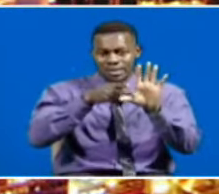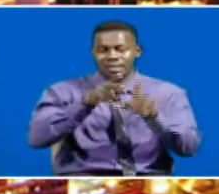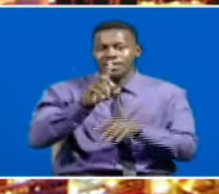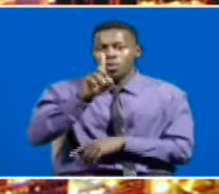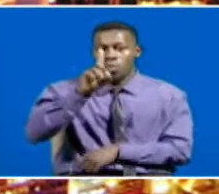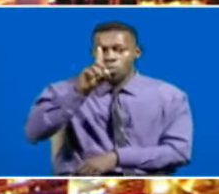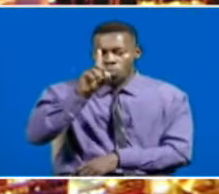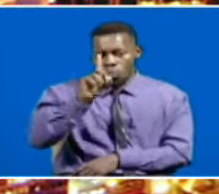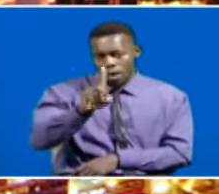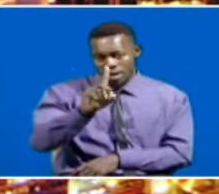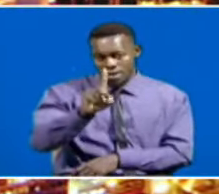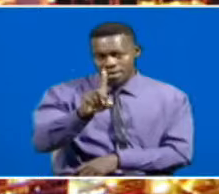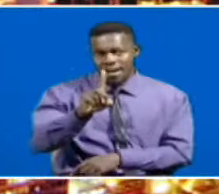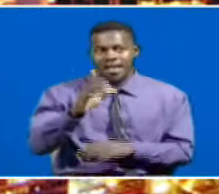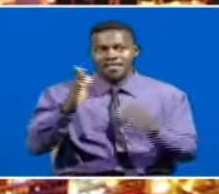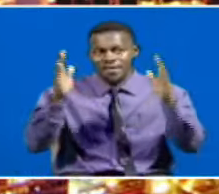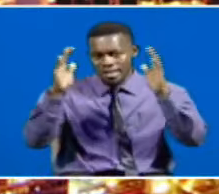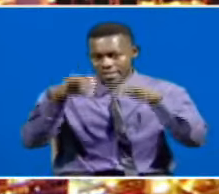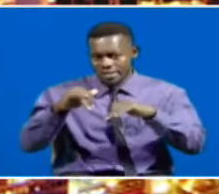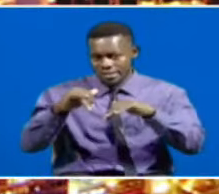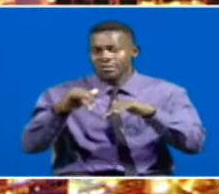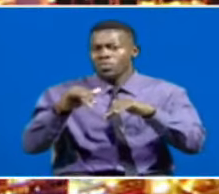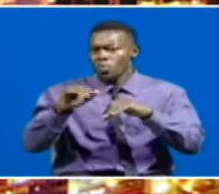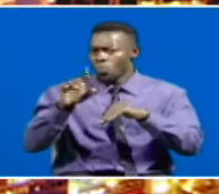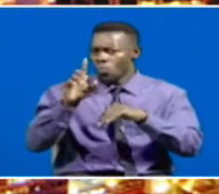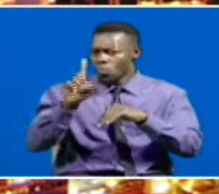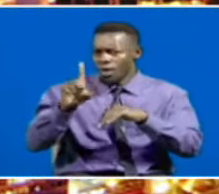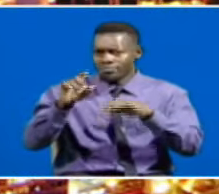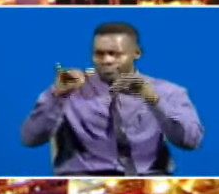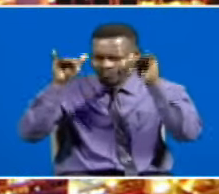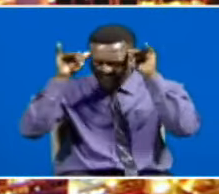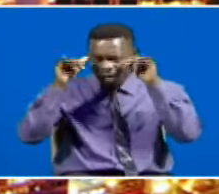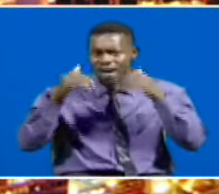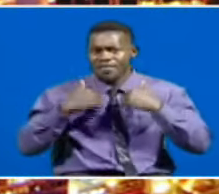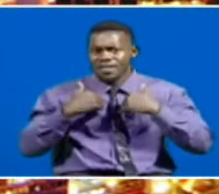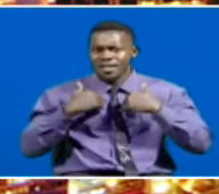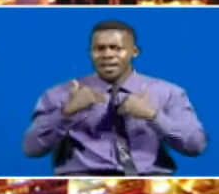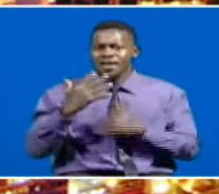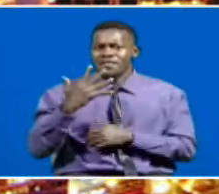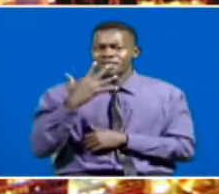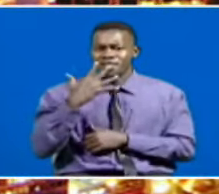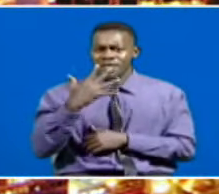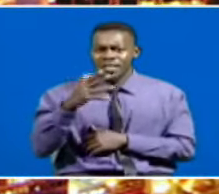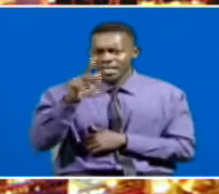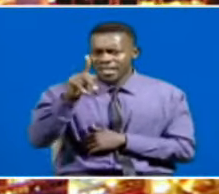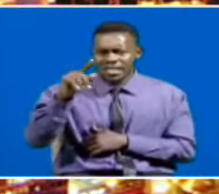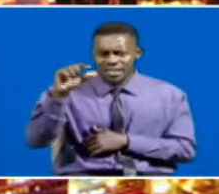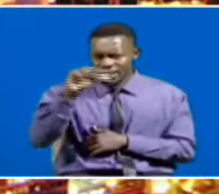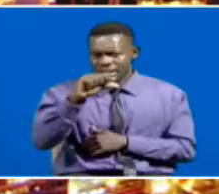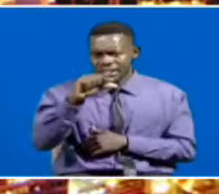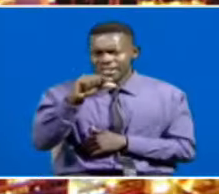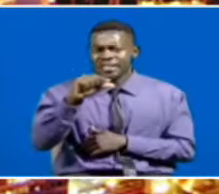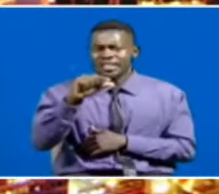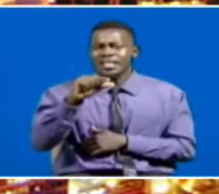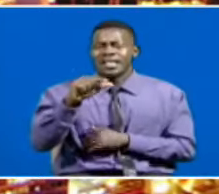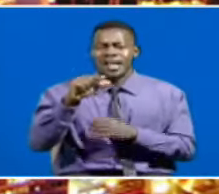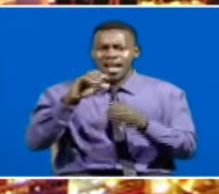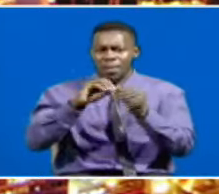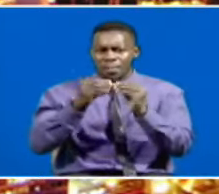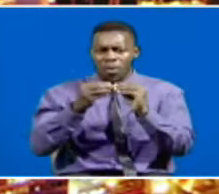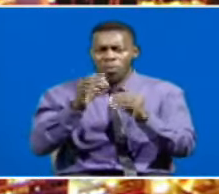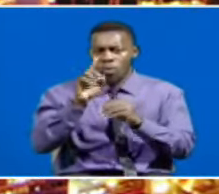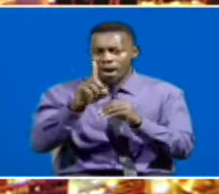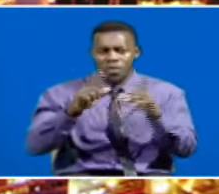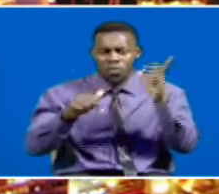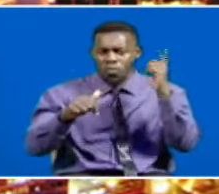huyo maarufu kama Inasio alikuwa na uzito wa kilo 500 na umri wa miaka 5 pekee. Ndiye alikuwa kiongozi katika